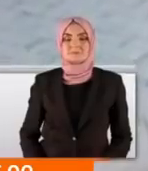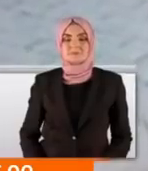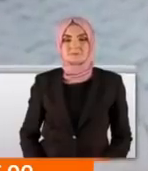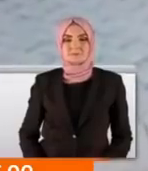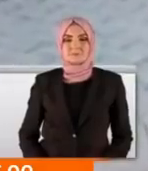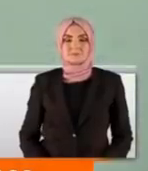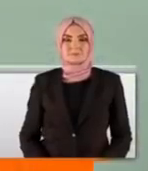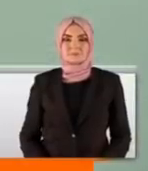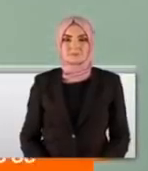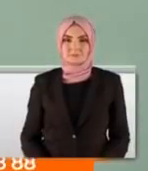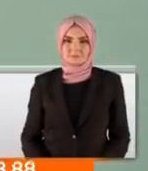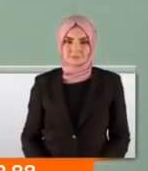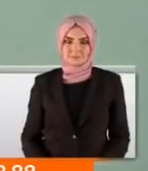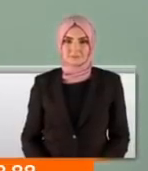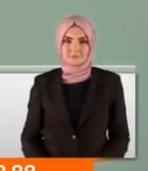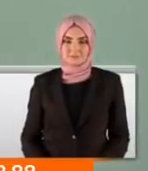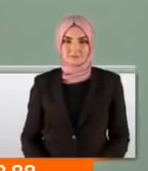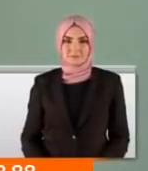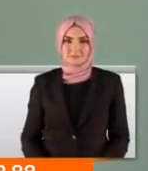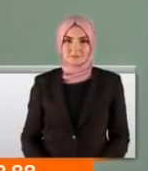depozitoyu da yatırdım.